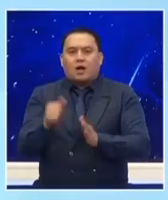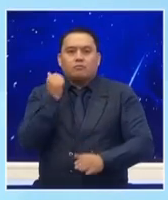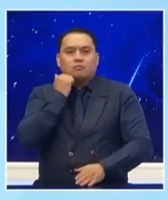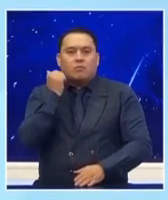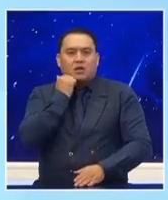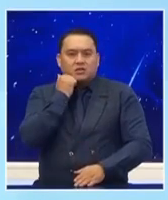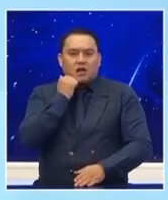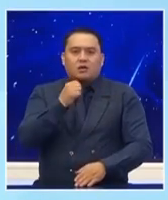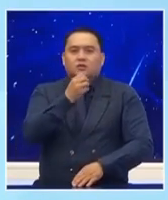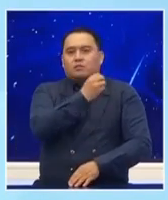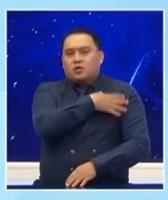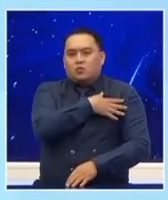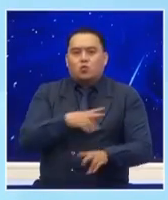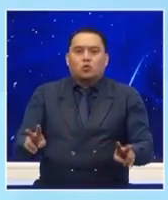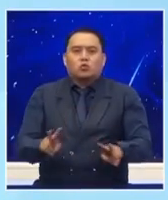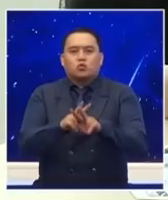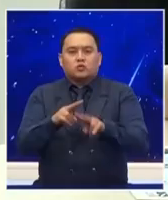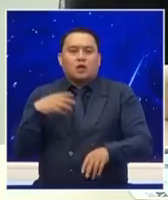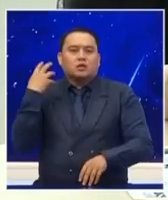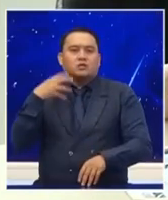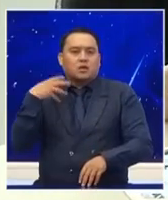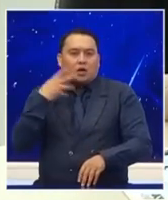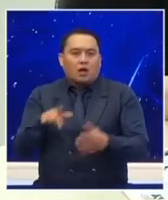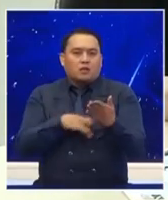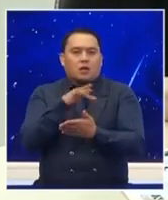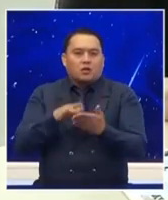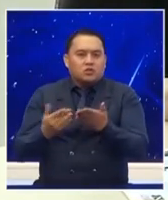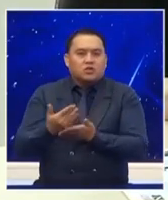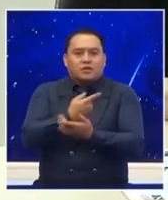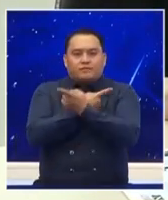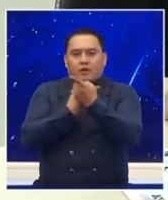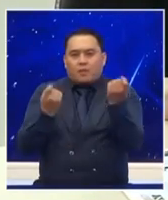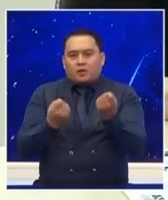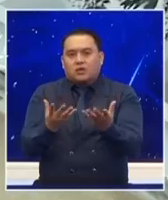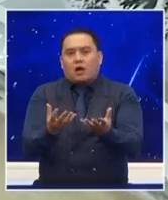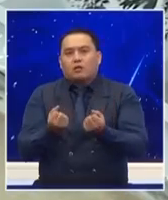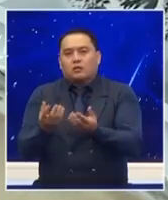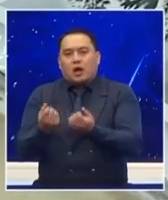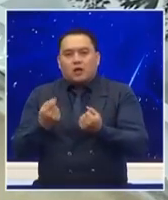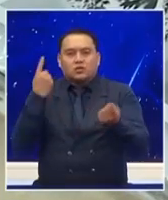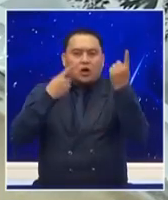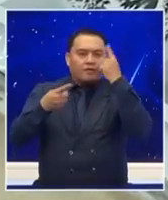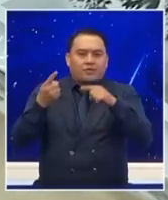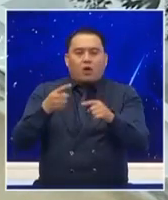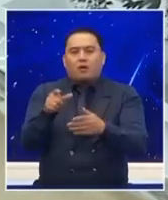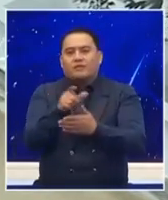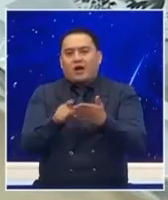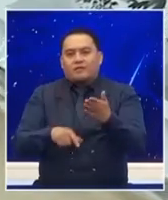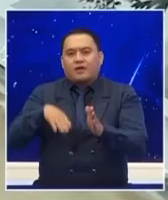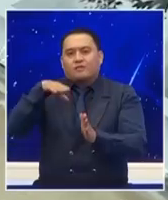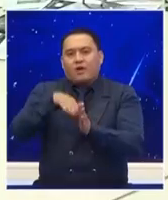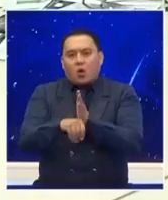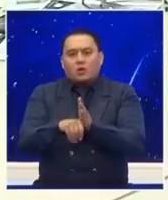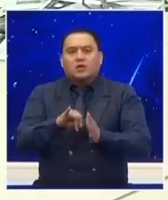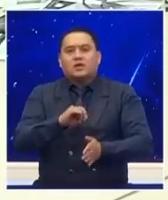Дерек көздері Мәскеу, Санкт-Петербург, Нұр-Сұлтан, Қызылорда қалаларындағы мұрағаттардан алынған. Тың зерттеудің авторы Мұратбек